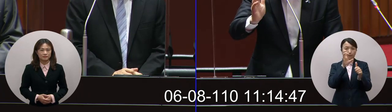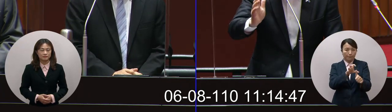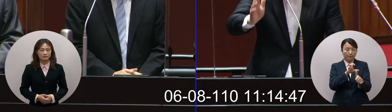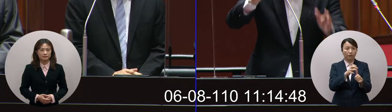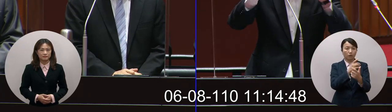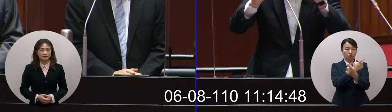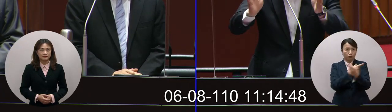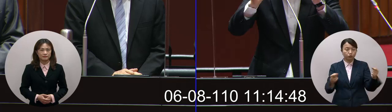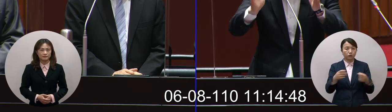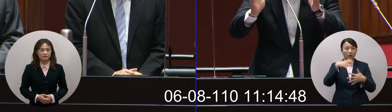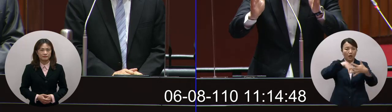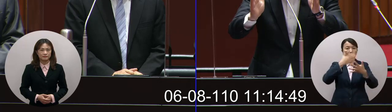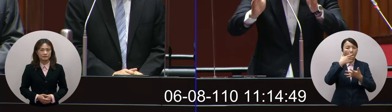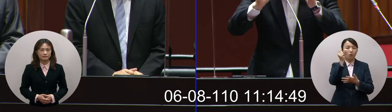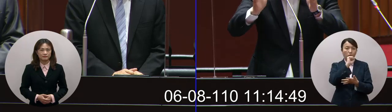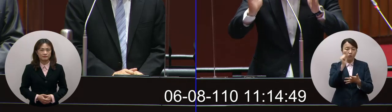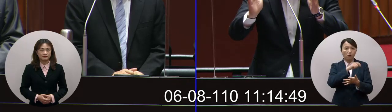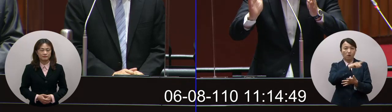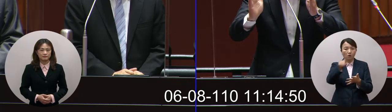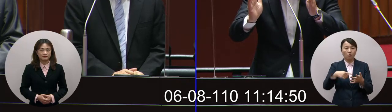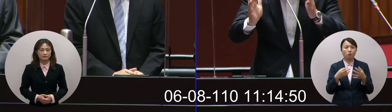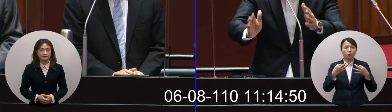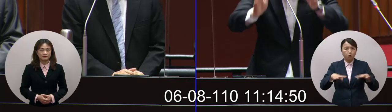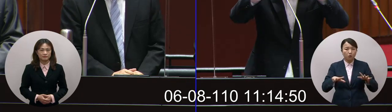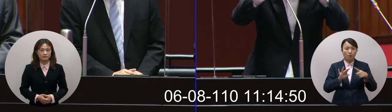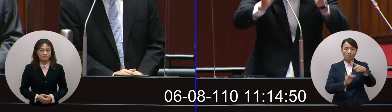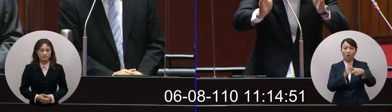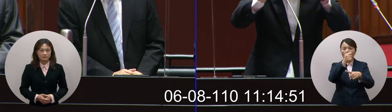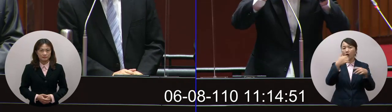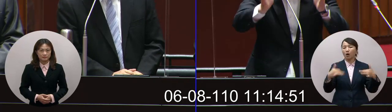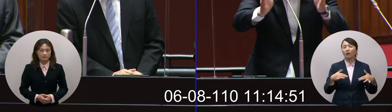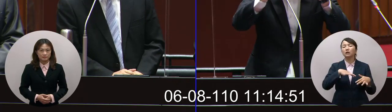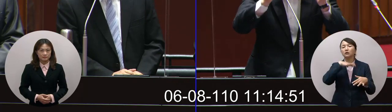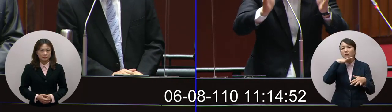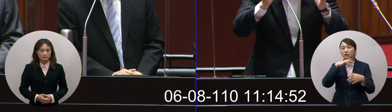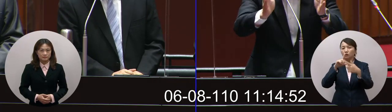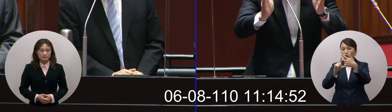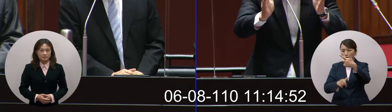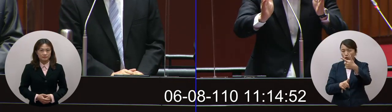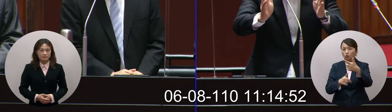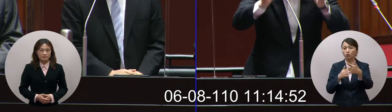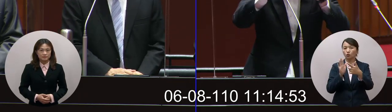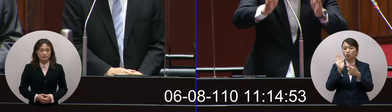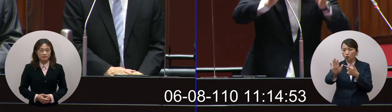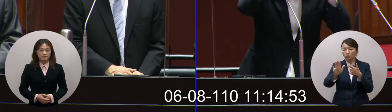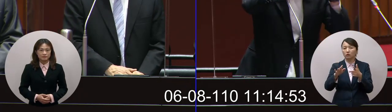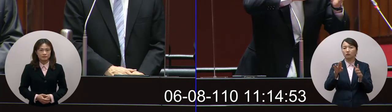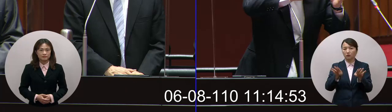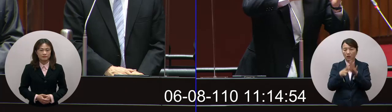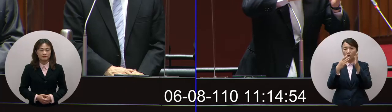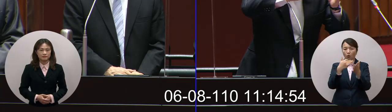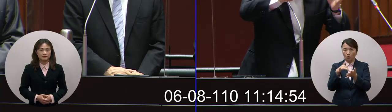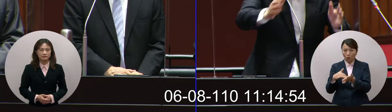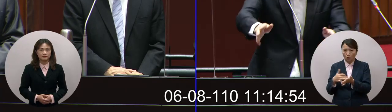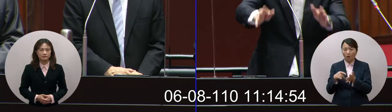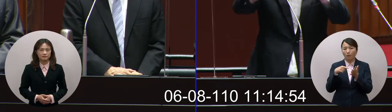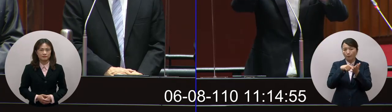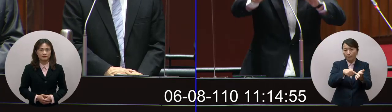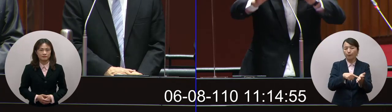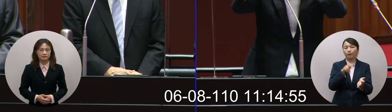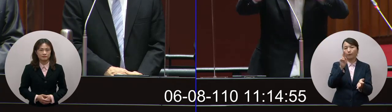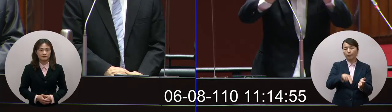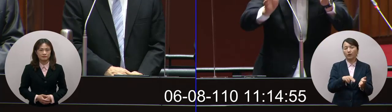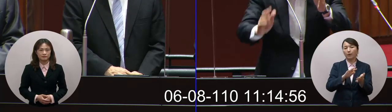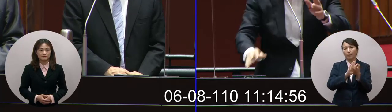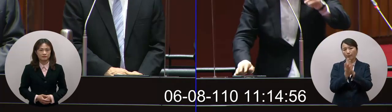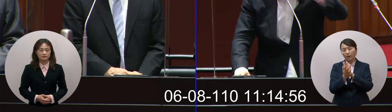得内用。他们五月的亏损还没到50%，他要等到六月整体过了5、6月的时候才是正式新申请。结